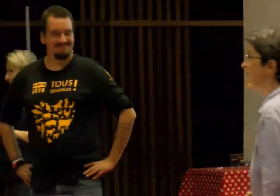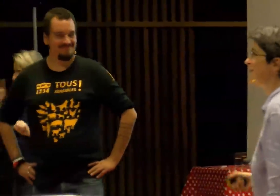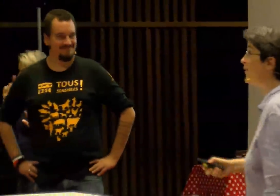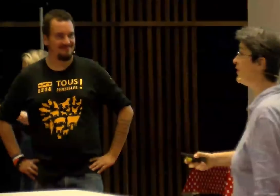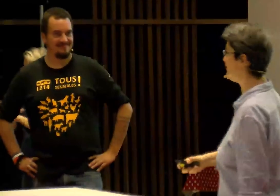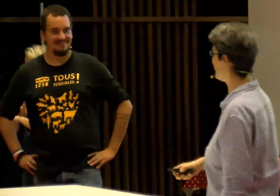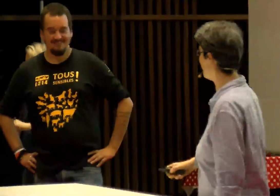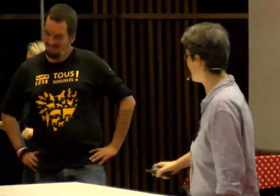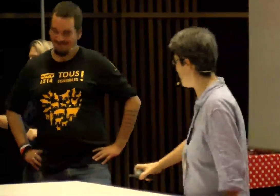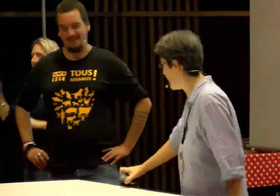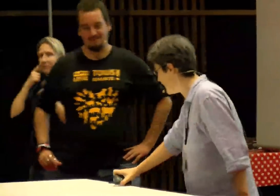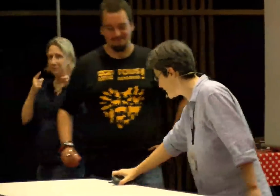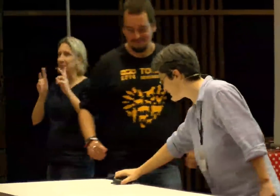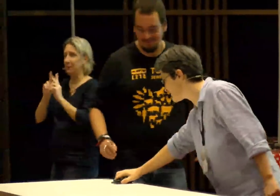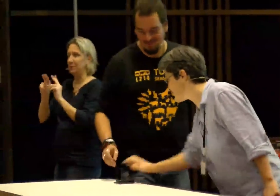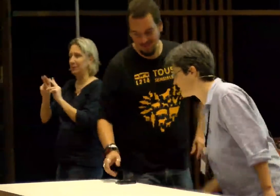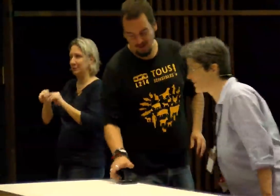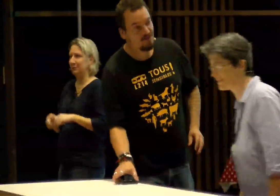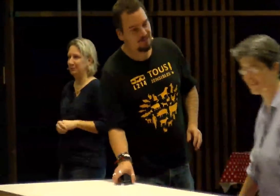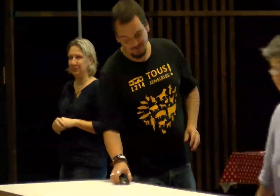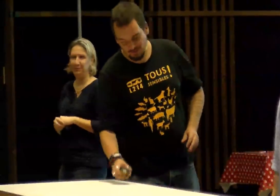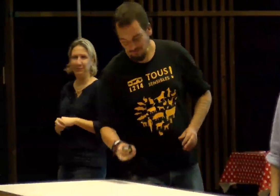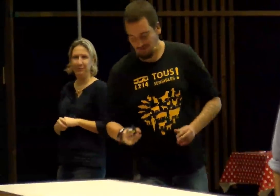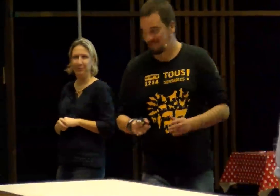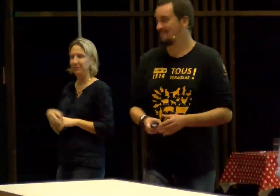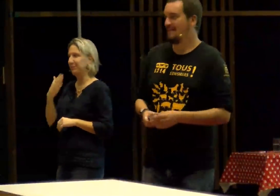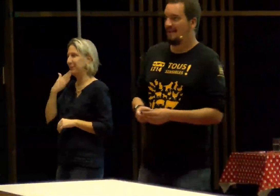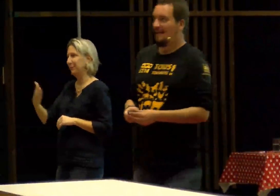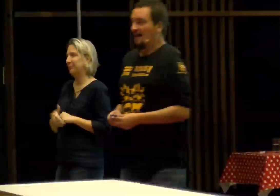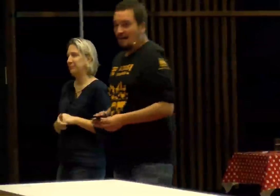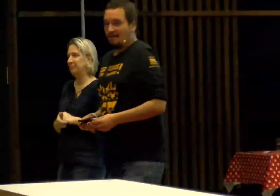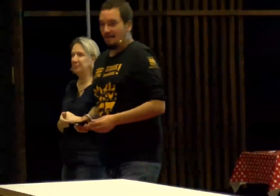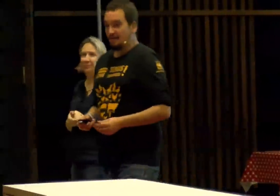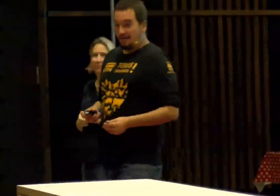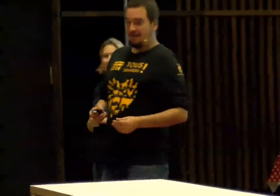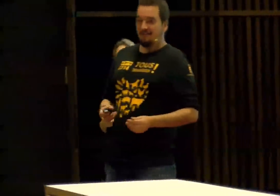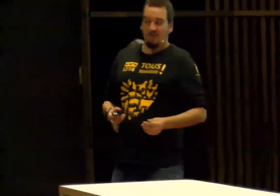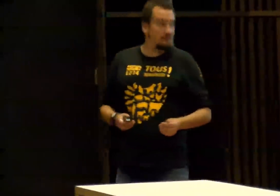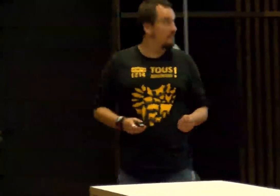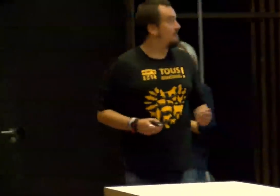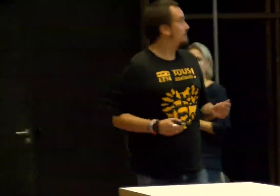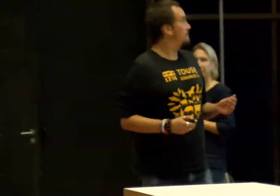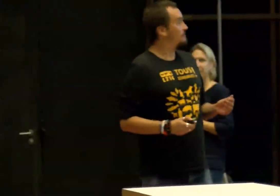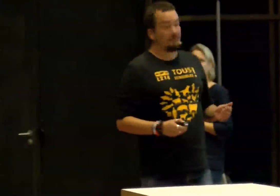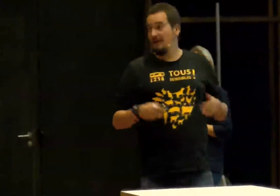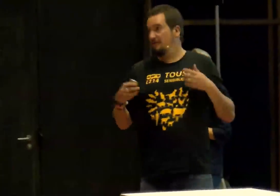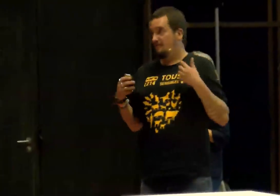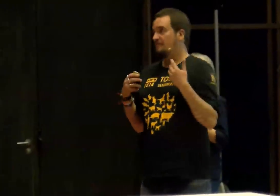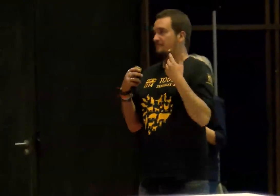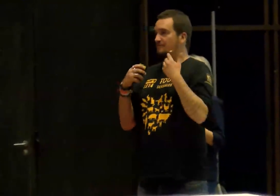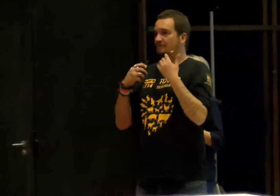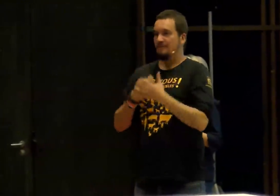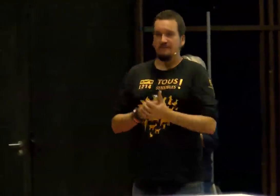Et là, c'est Olive qui va vous en parler. Merci beaucoup. Donc effectivement, on est dans la